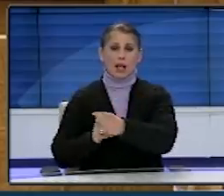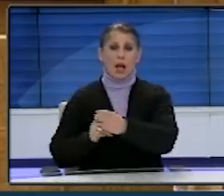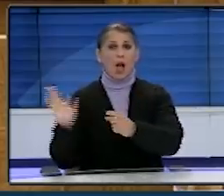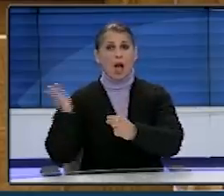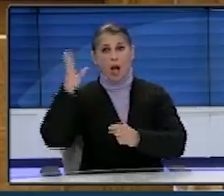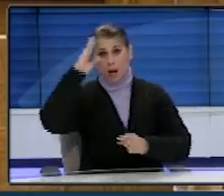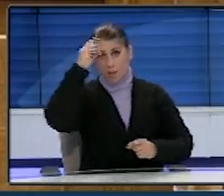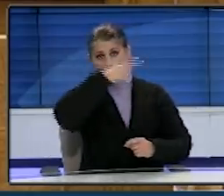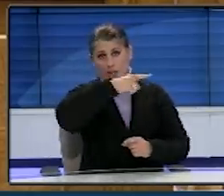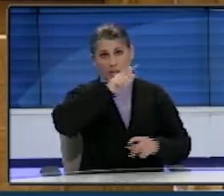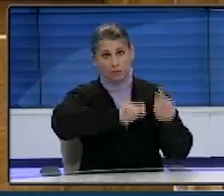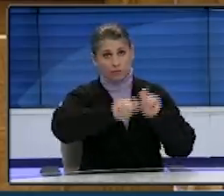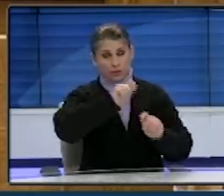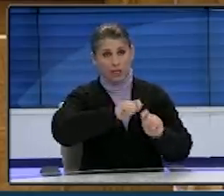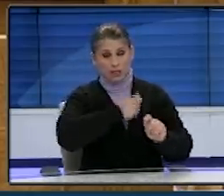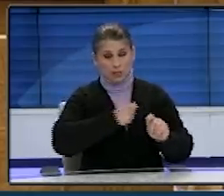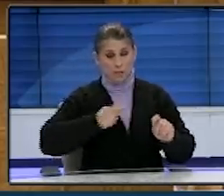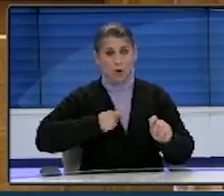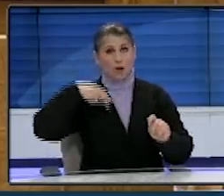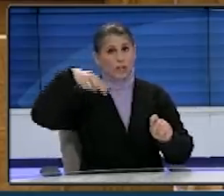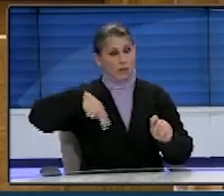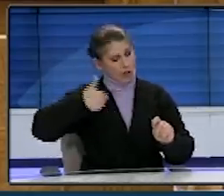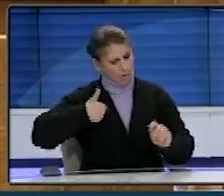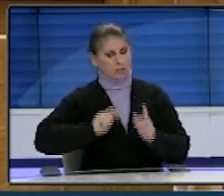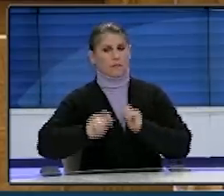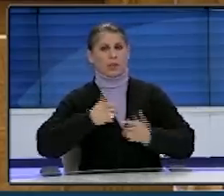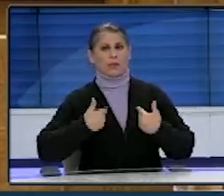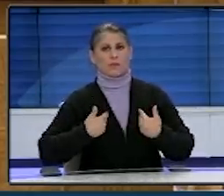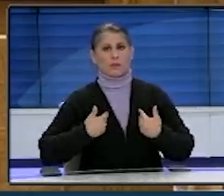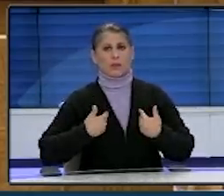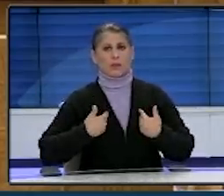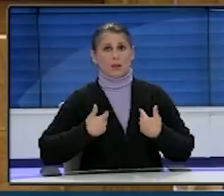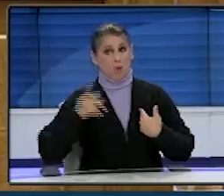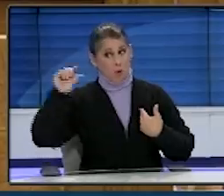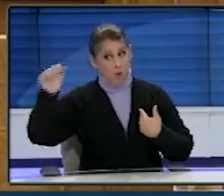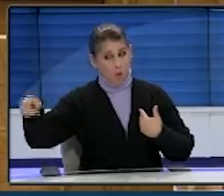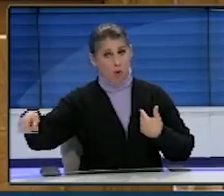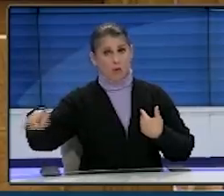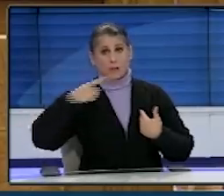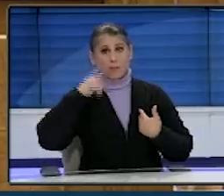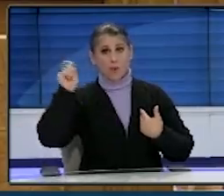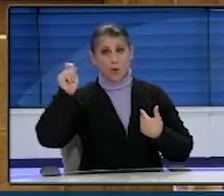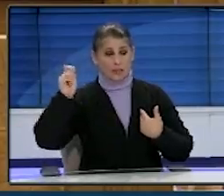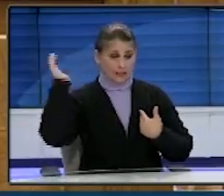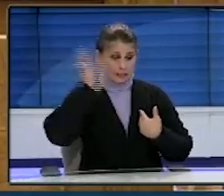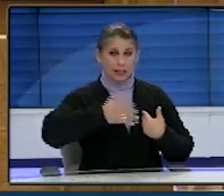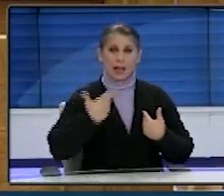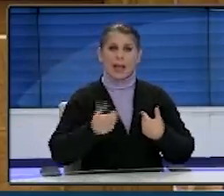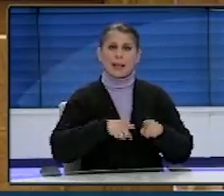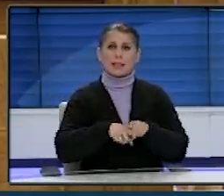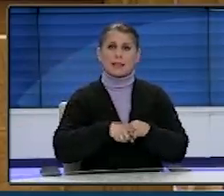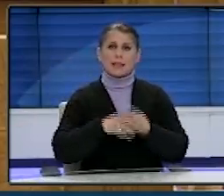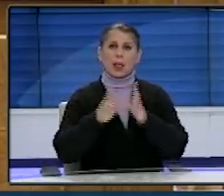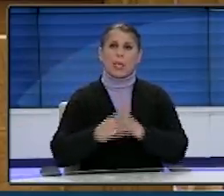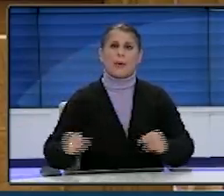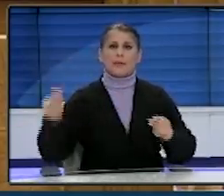οι ΗΠΑ αναπτύξουν τέτοια όπλα σε Πολωνία και Λιθουανία. Είναι ο ίδιος που δήλωσε ότι η πολιτική των κυρώσεων στοχεύει στην